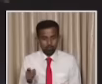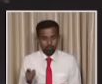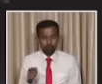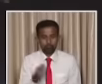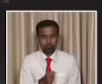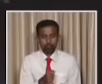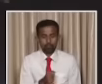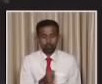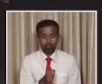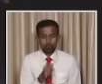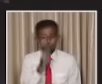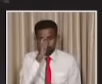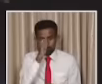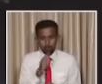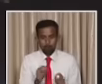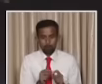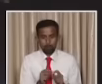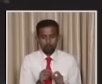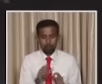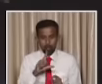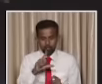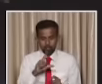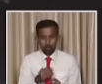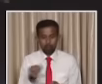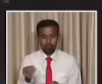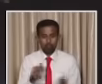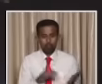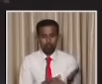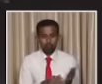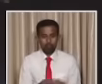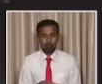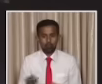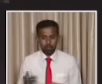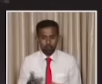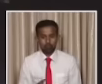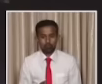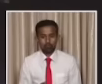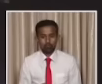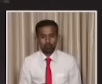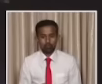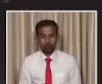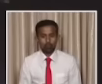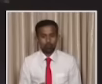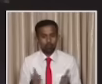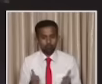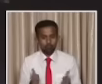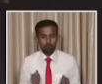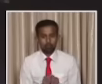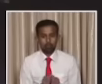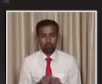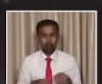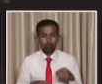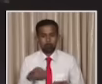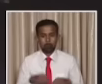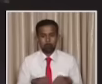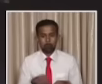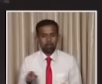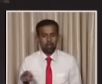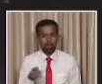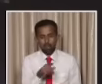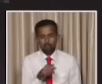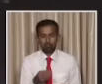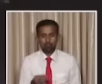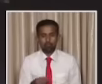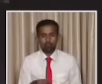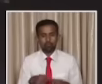ගයන්ත ඇමතුමාලා පර්චස් හදා දුන්නා ඒ වෙනුවෙන් සින්නක්කර ඔප්පුවක් ලබා දුන්නා ඒක හොඳ වැඩක් ඒකේ දේශපාලනයේ කවුරු ගත්තත්